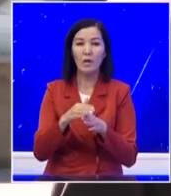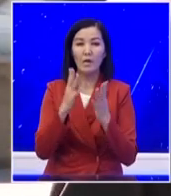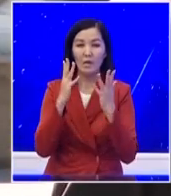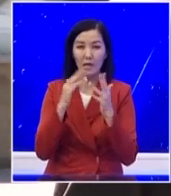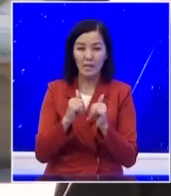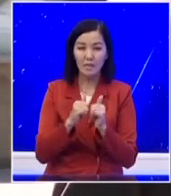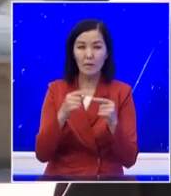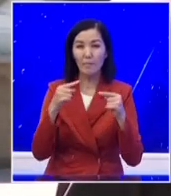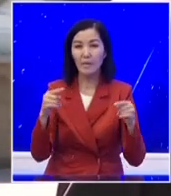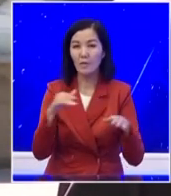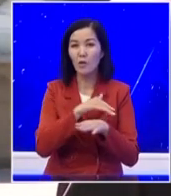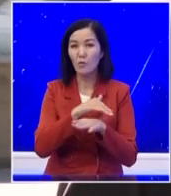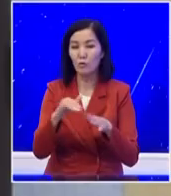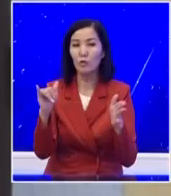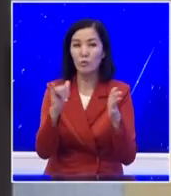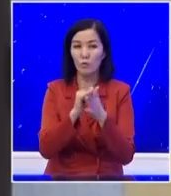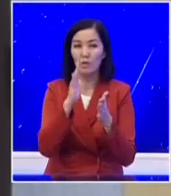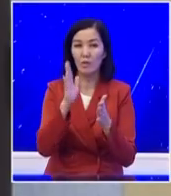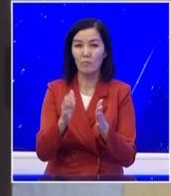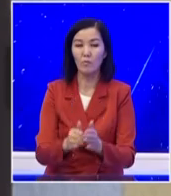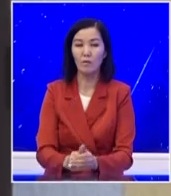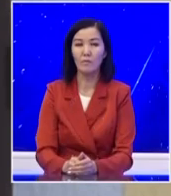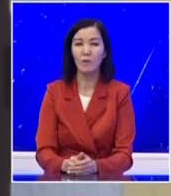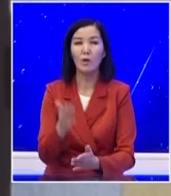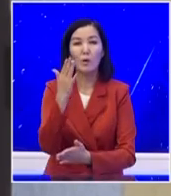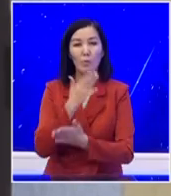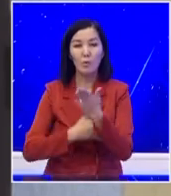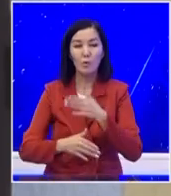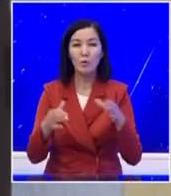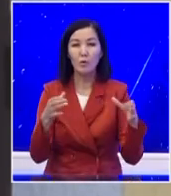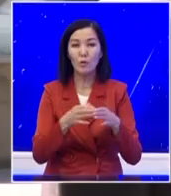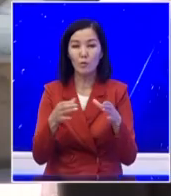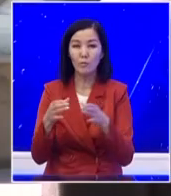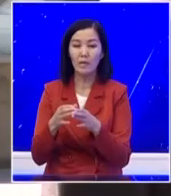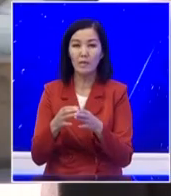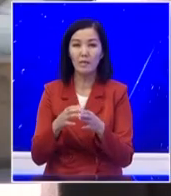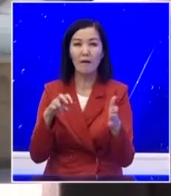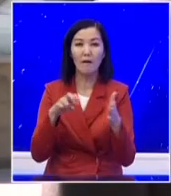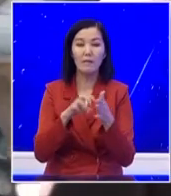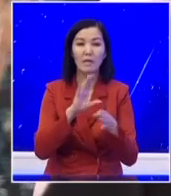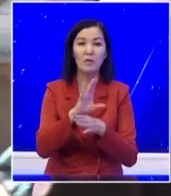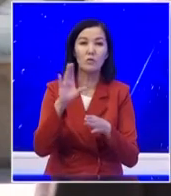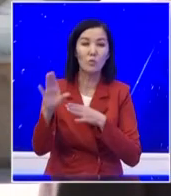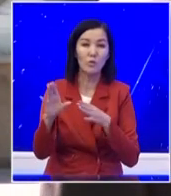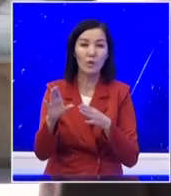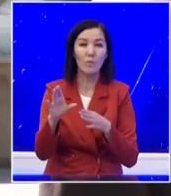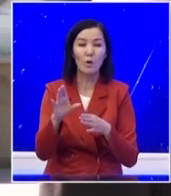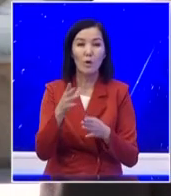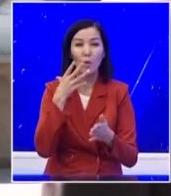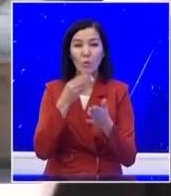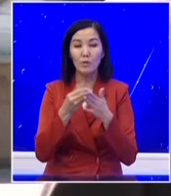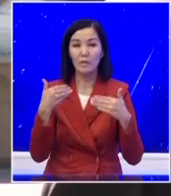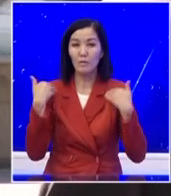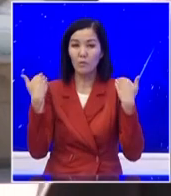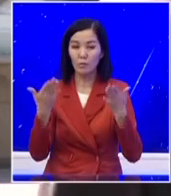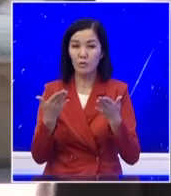басқа көшелерге де жасаймыз. Мүгедектер ұйымдары бізге ресми хаттарын жолдап, өздерінің предложенияларын айтып,